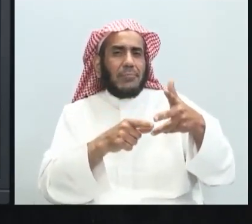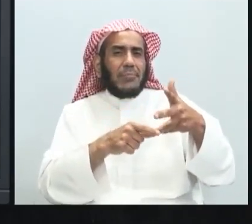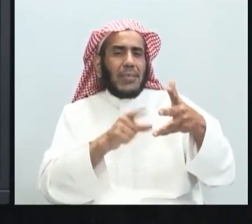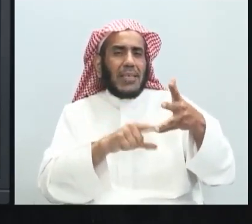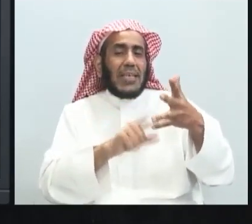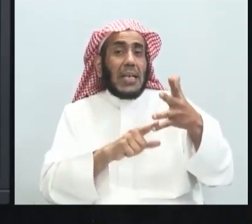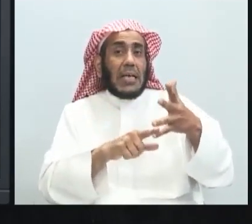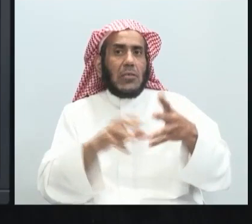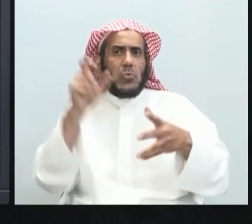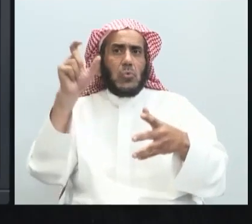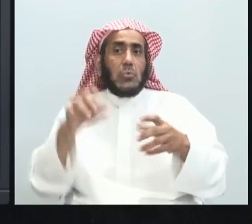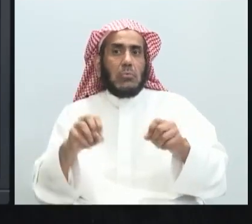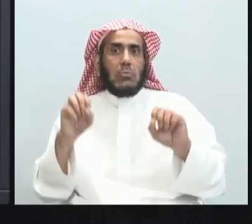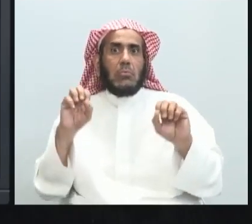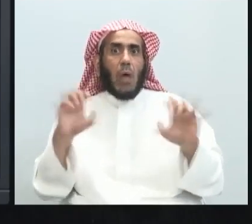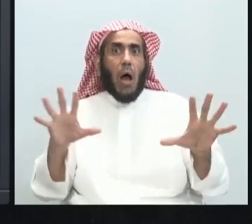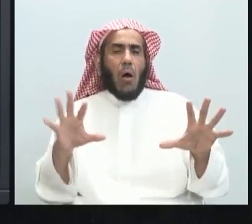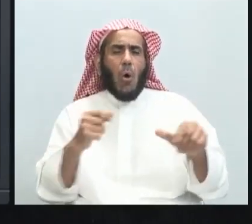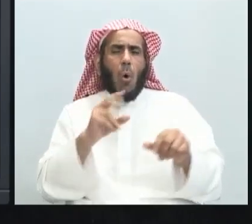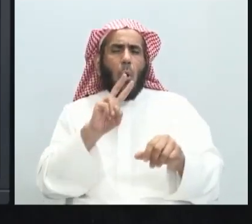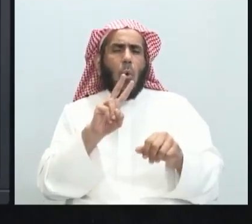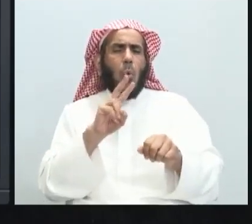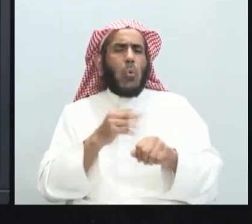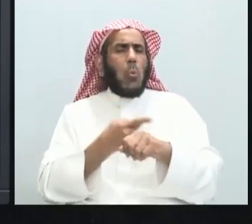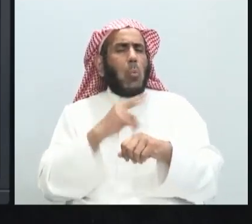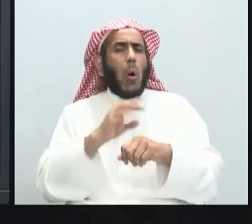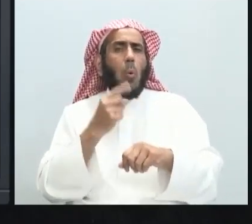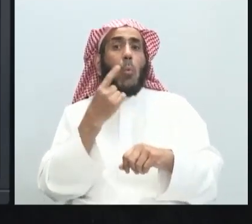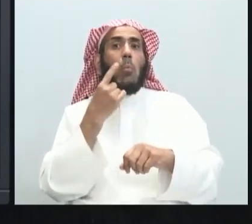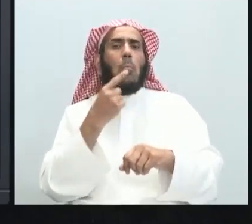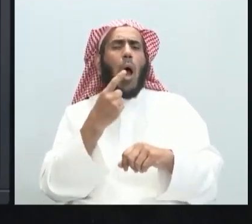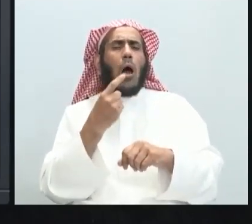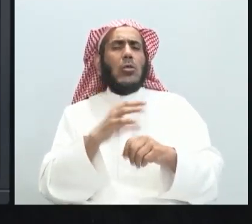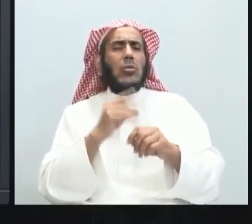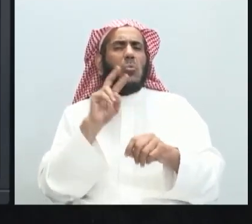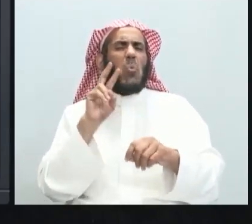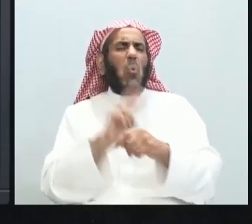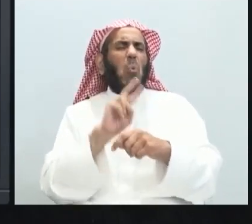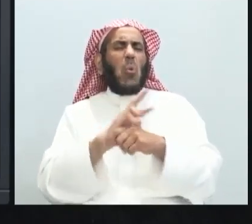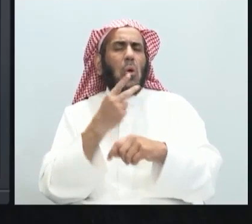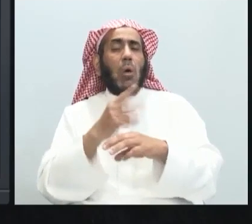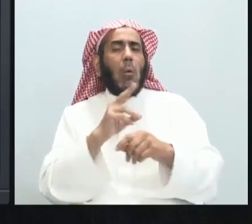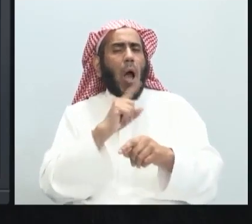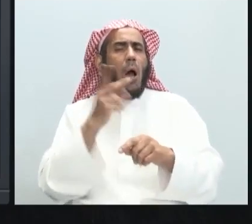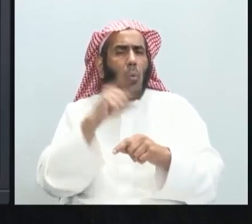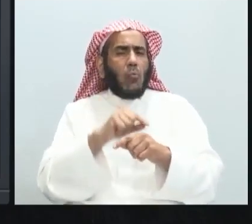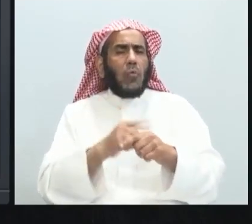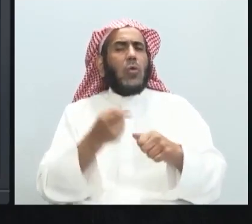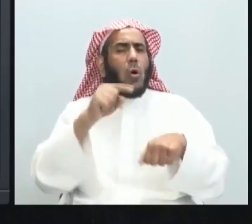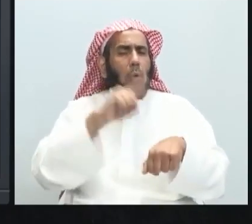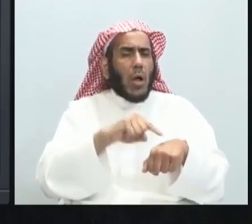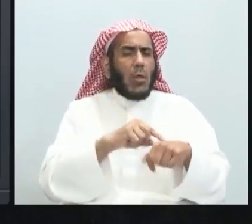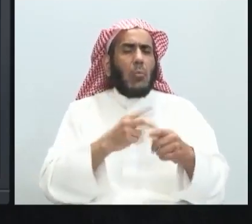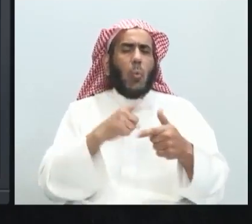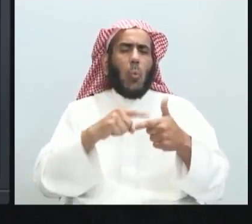الى الساحر فيكذب معها 100 كذبه فيقال اليس قد قد قال كذا في يوم كذا